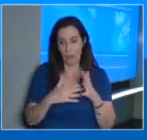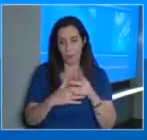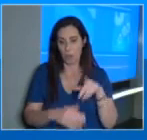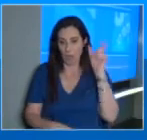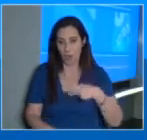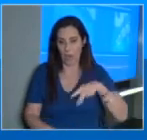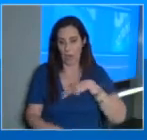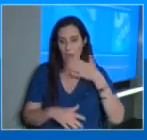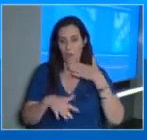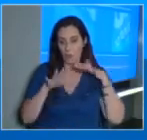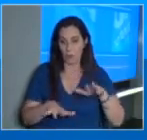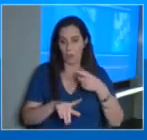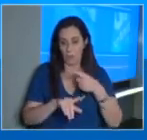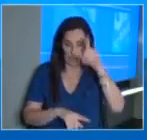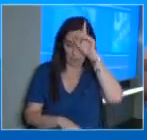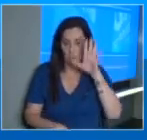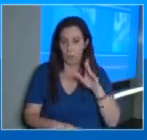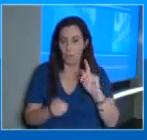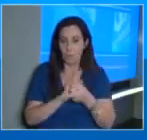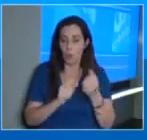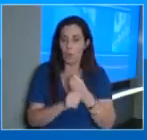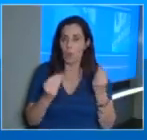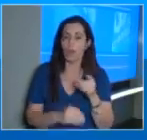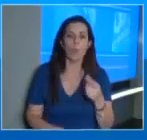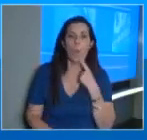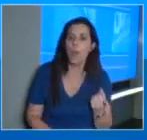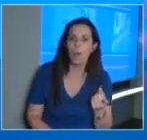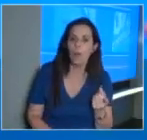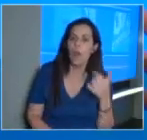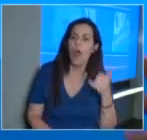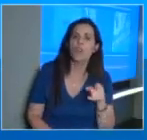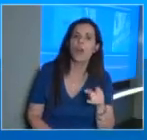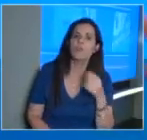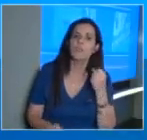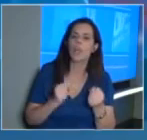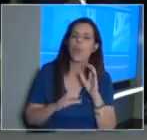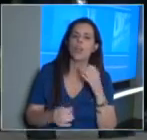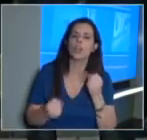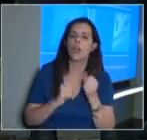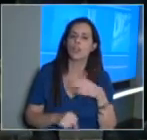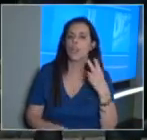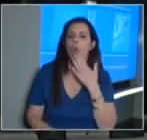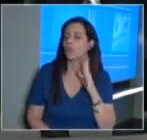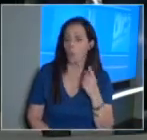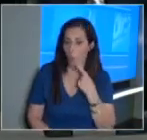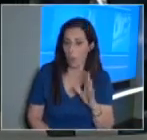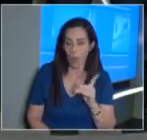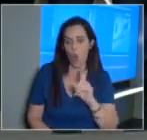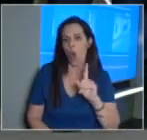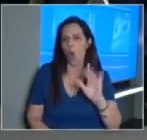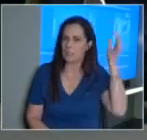זה שהוא במקום לנקוט כל מיני צעדים, הוא אומר עכשיו זה קשה להיות יהודי, קשה לא